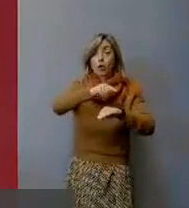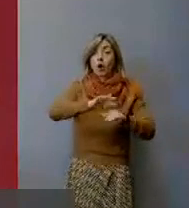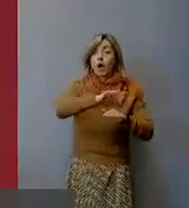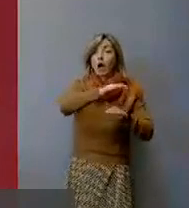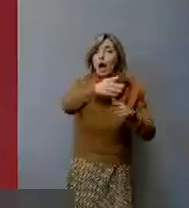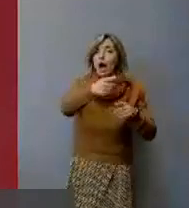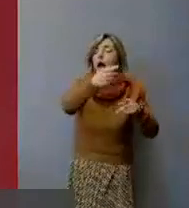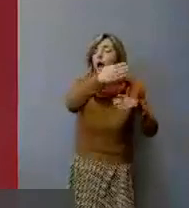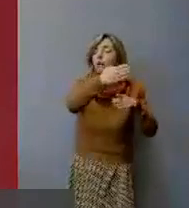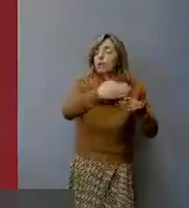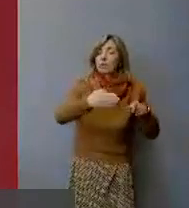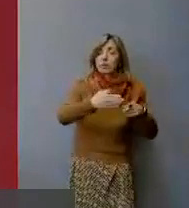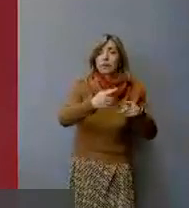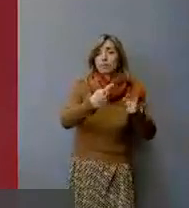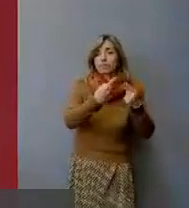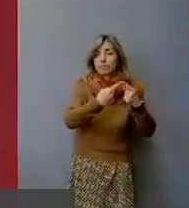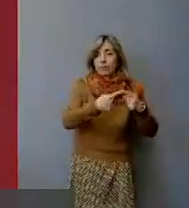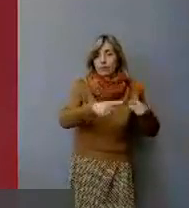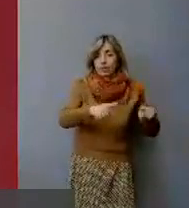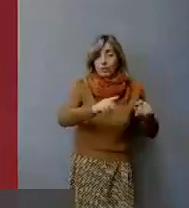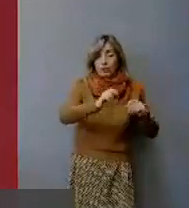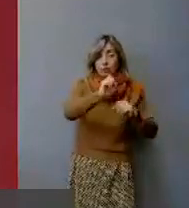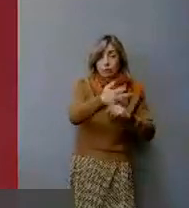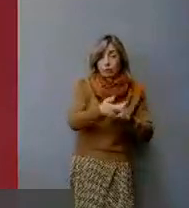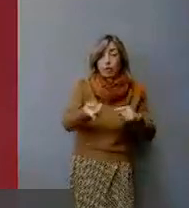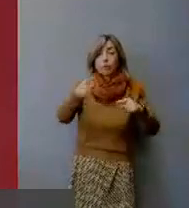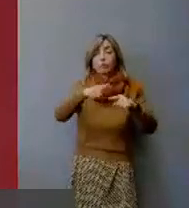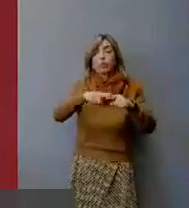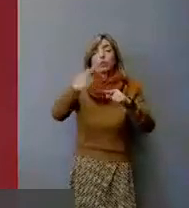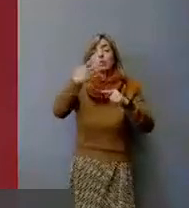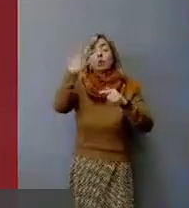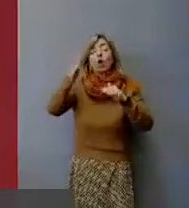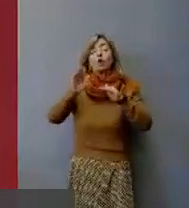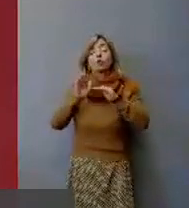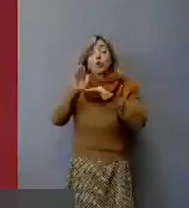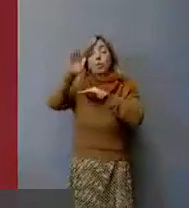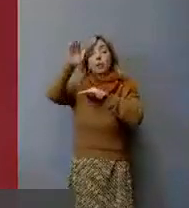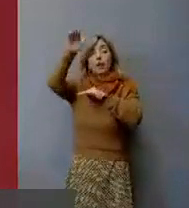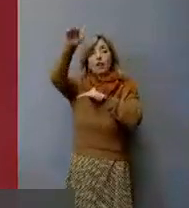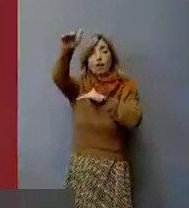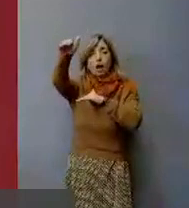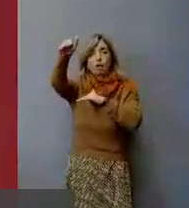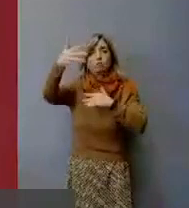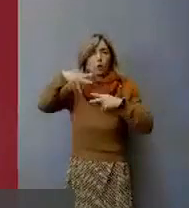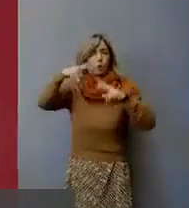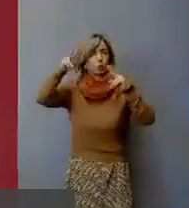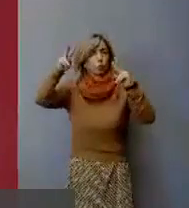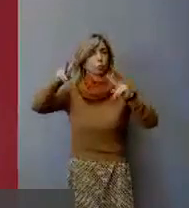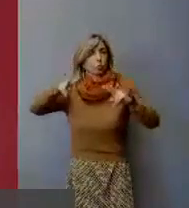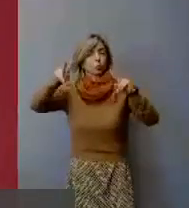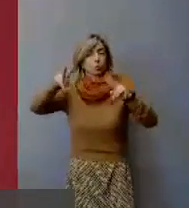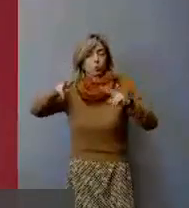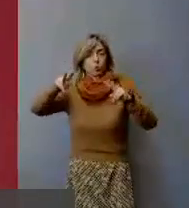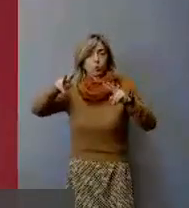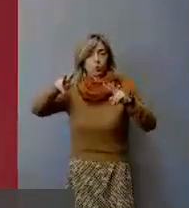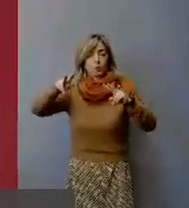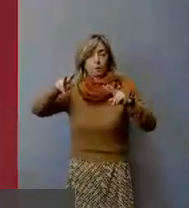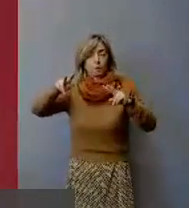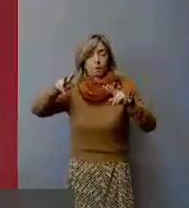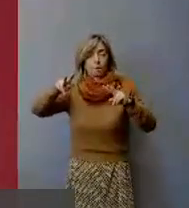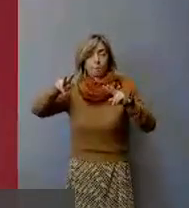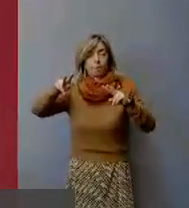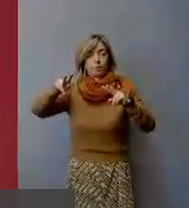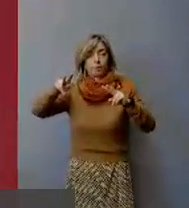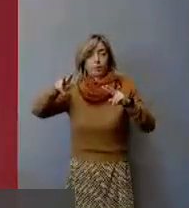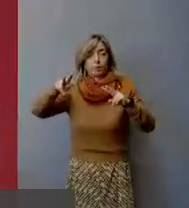massimo di di tutela stradale a genova appunto con l'installazione dei tutor negli anni e negli anni negli anni